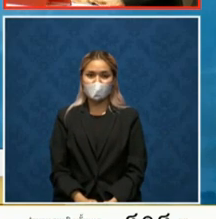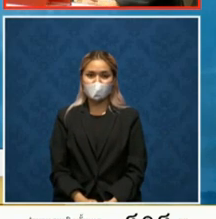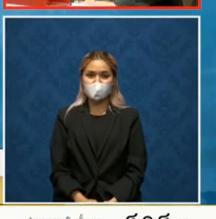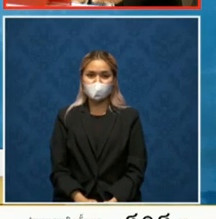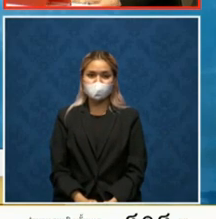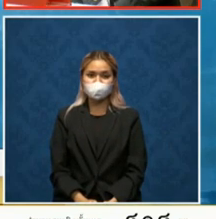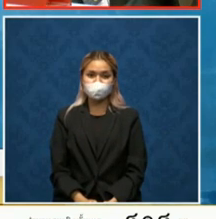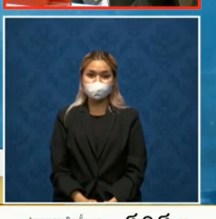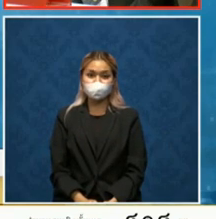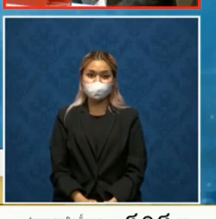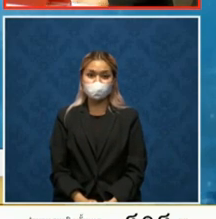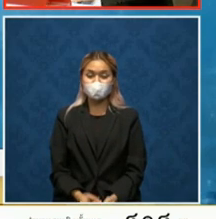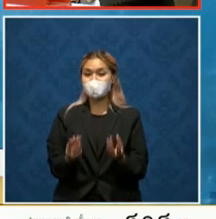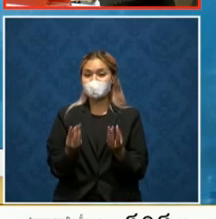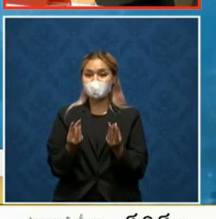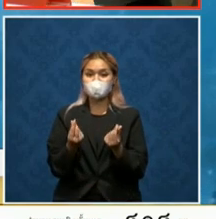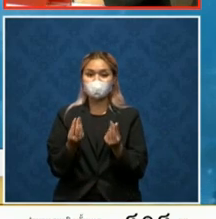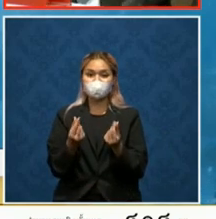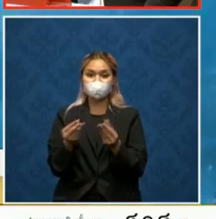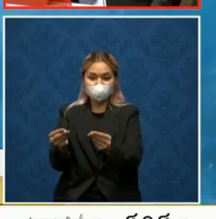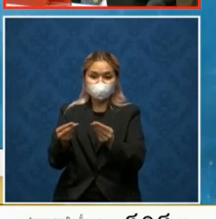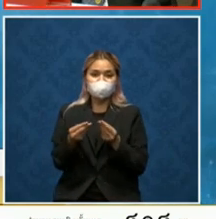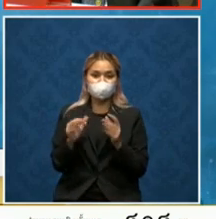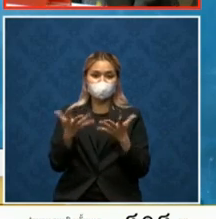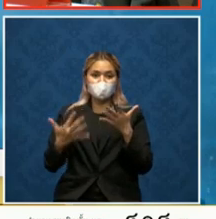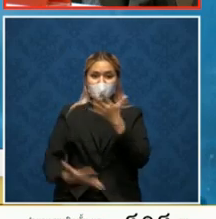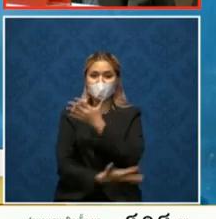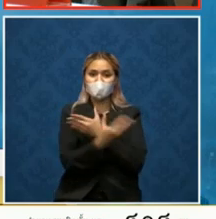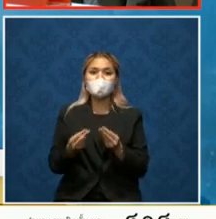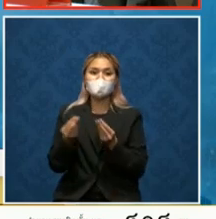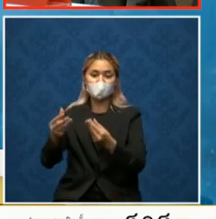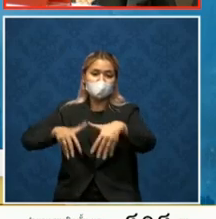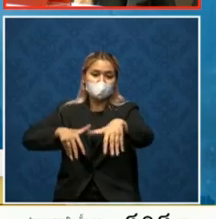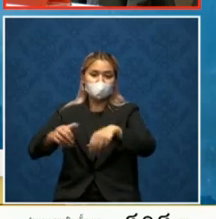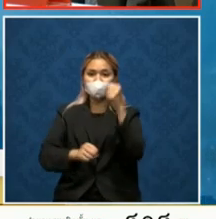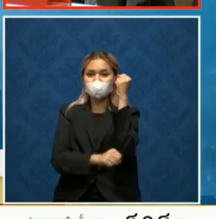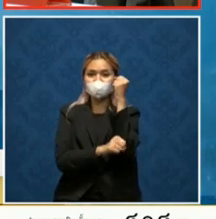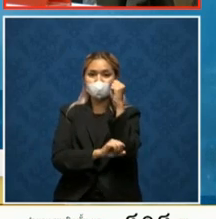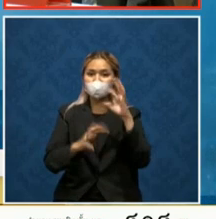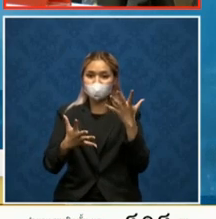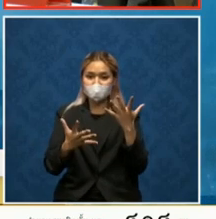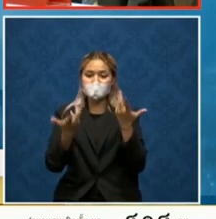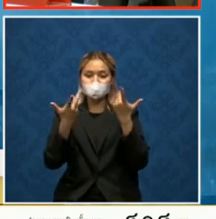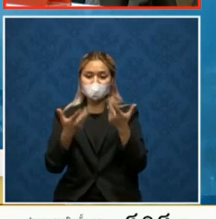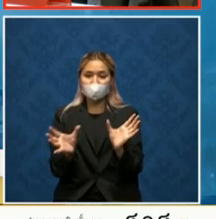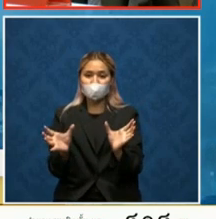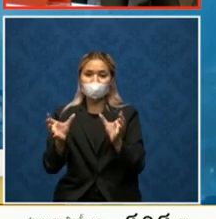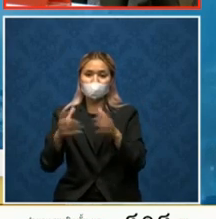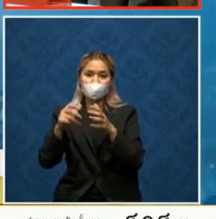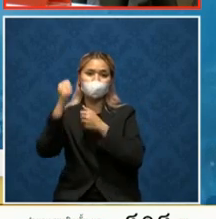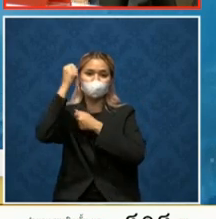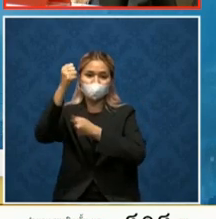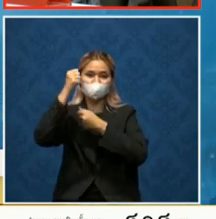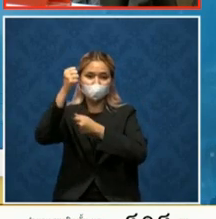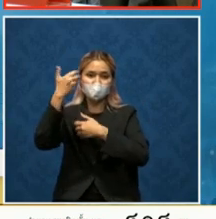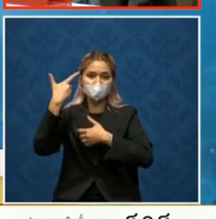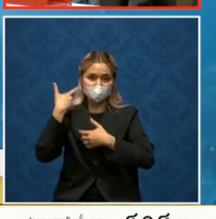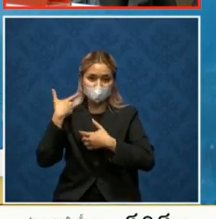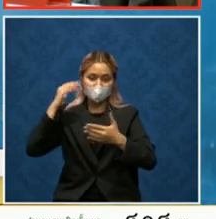ไม่คืนให้กับหน่วยงานราชการเพื่อให้โอกาสกับประชาชนบ้างประชาชนก็ชุมนุมเรียกร้องครับจนกระทั่งว่าในรัฐบาล